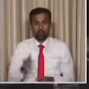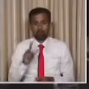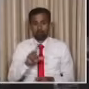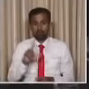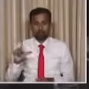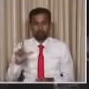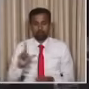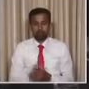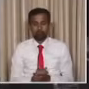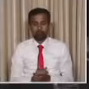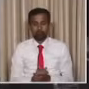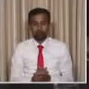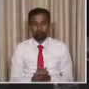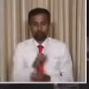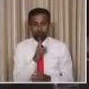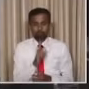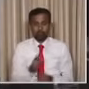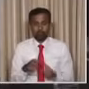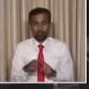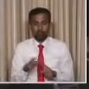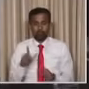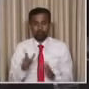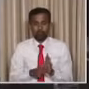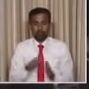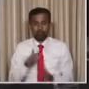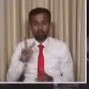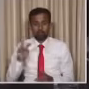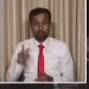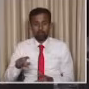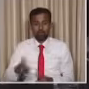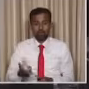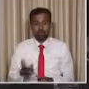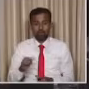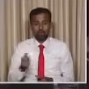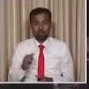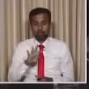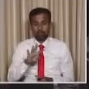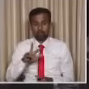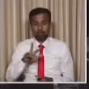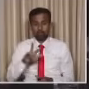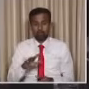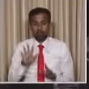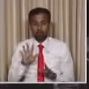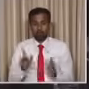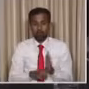522777 ए कियन्ने कोटि 782684 कोटि